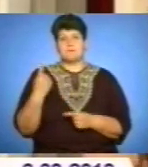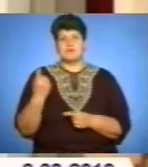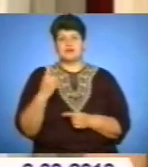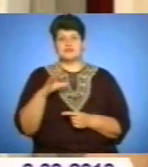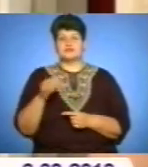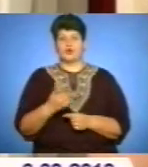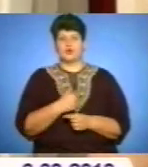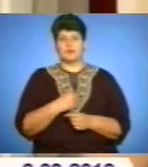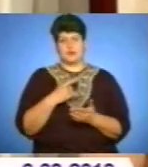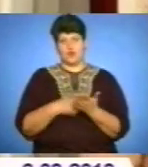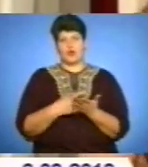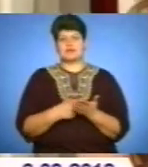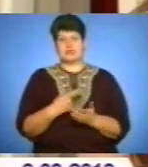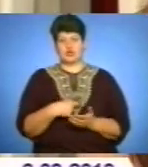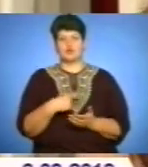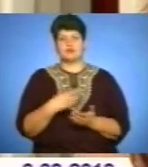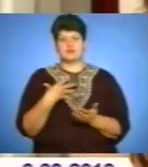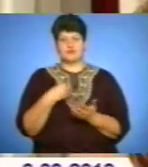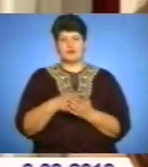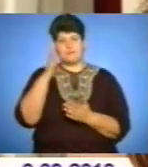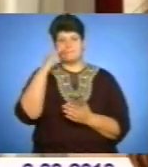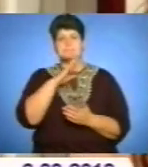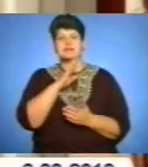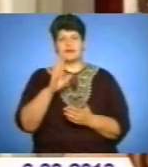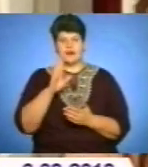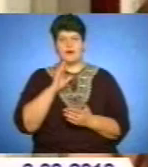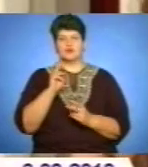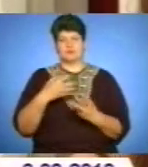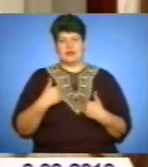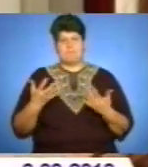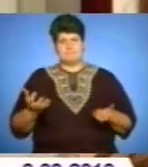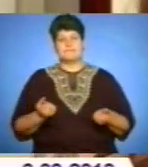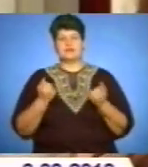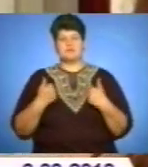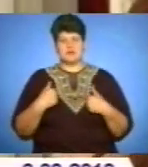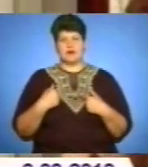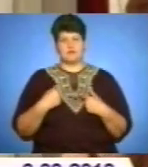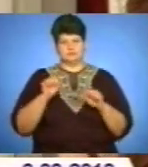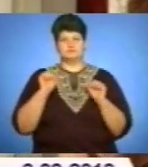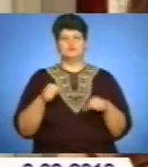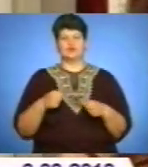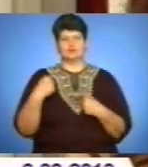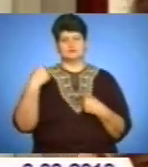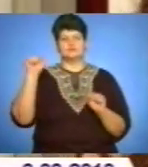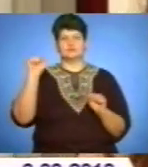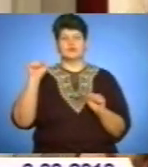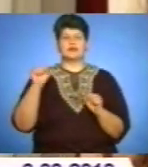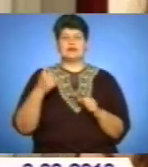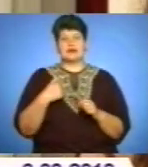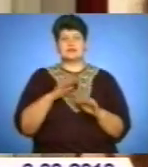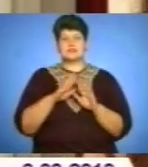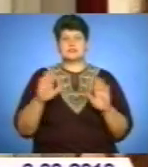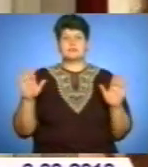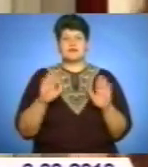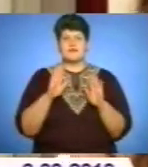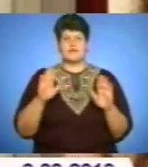хотіла доказати собі, своїм батькам, всім, хто мене підтримує, що я дійсно варта здати на перемогу. І так як я співаю, що